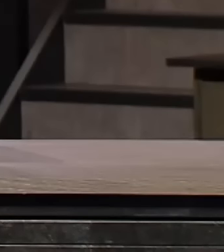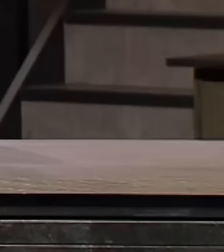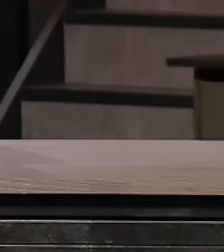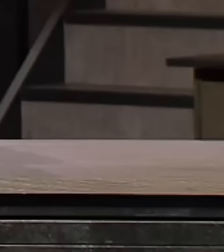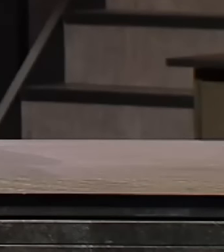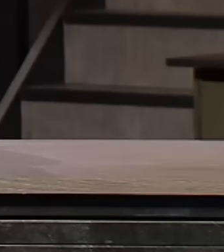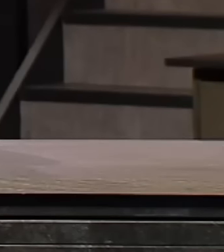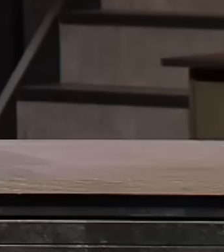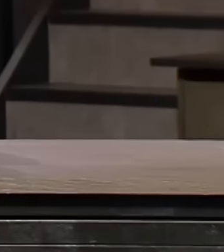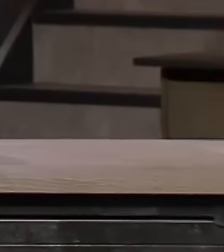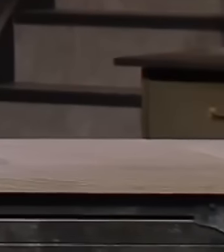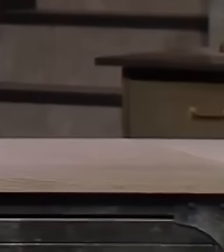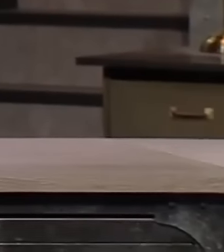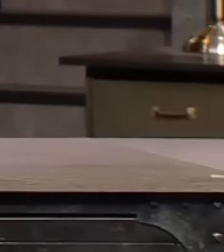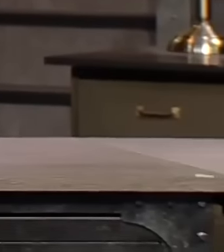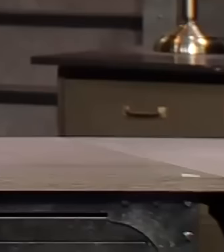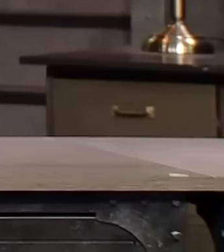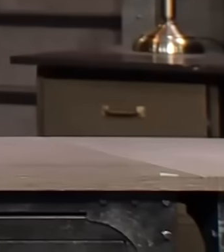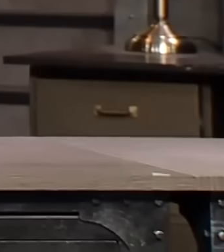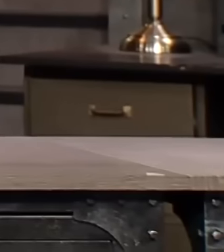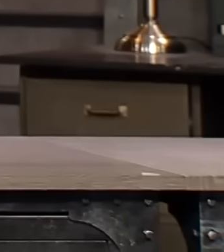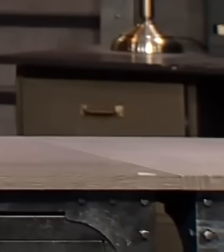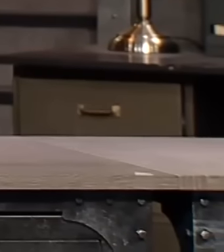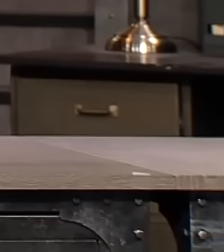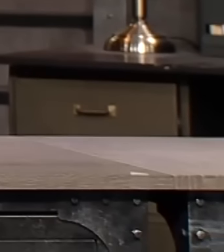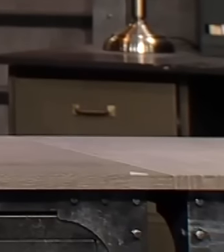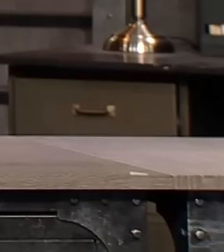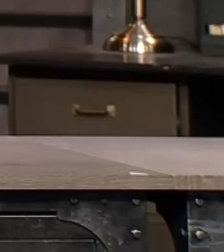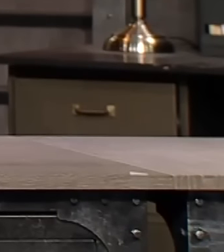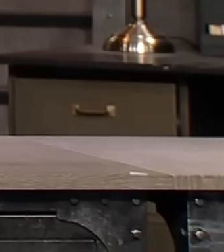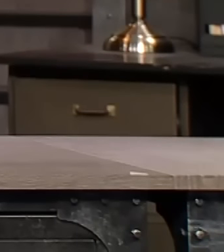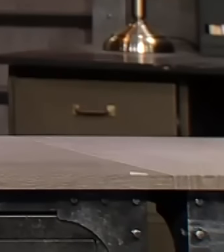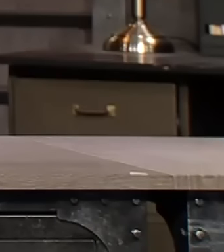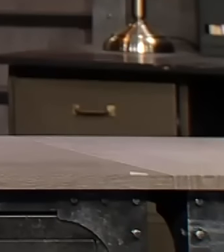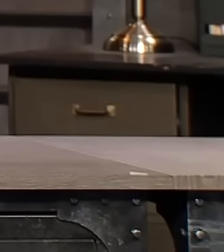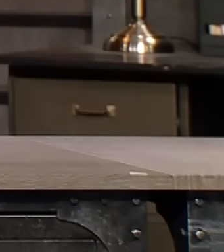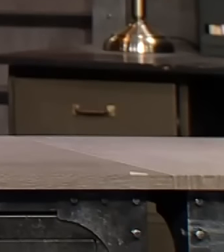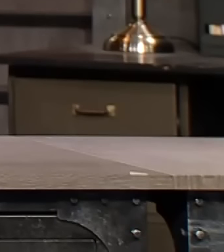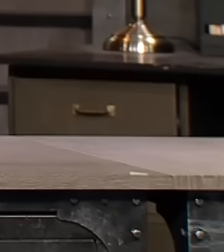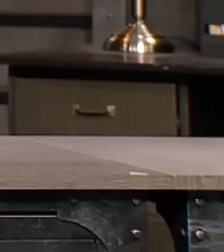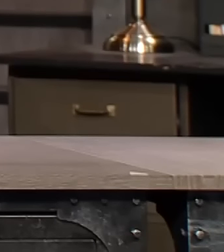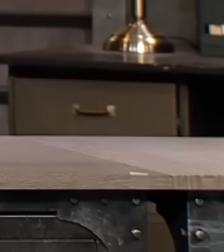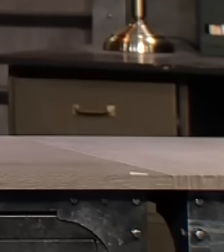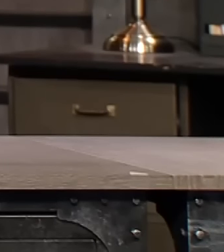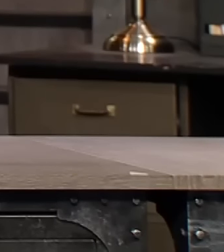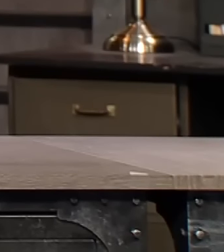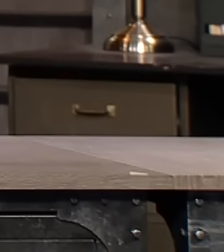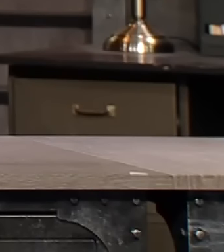눌러라 어 빨리 눌러야겠다 정 여러분 구독하기는 여기요